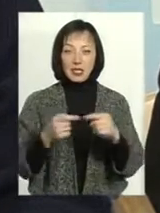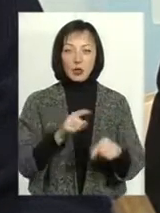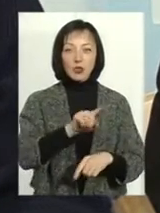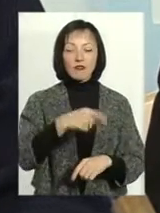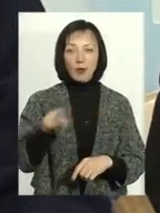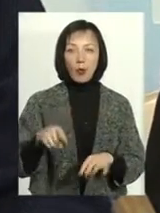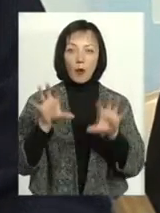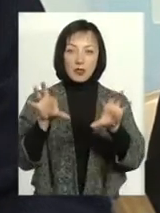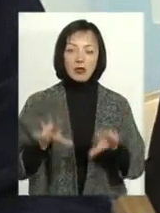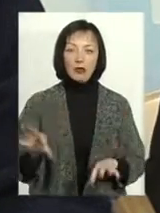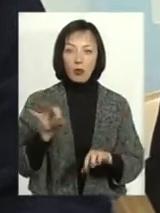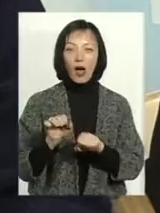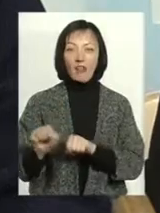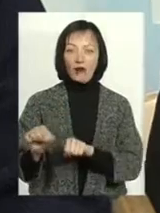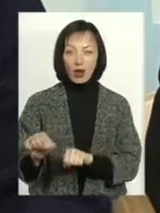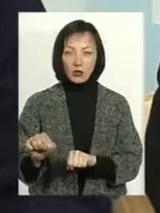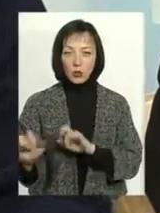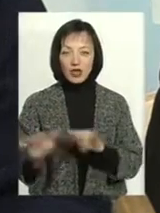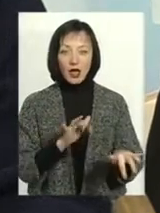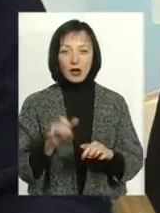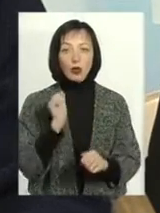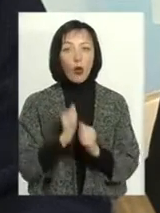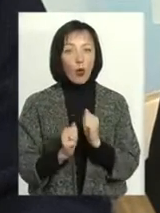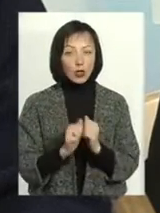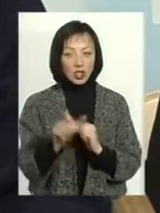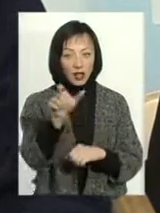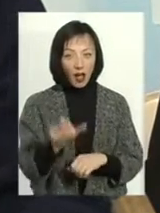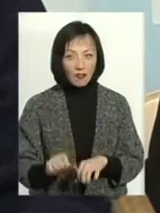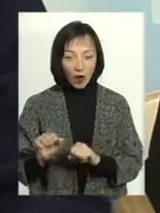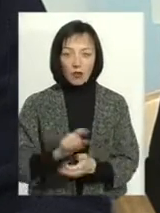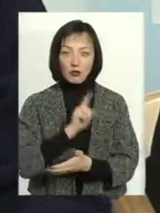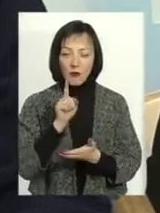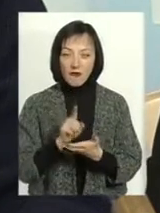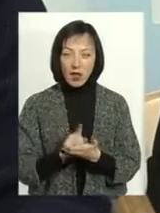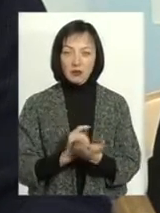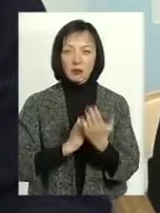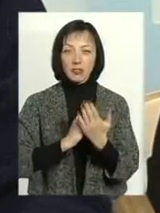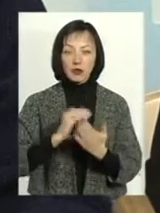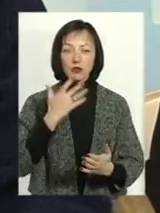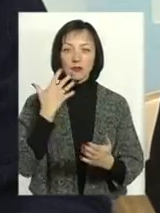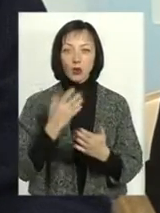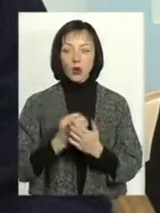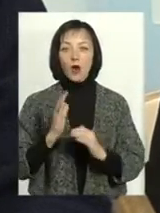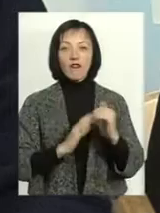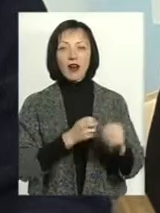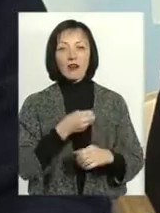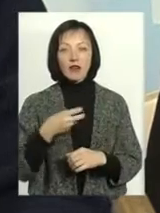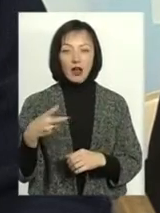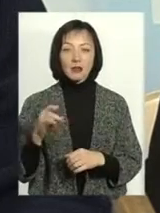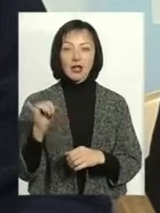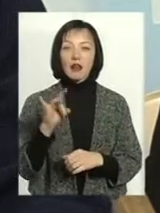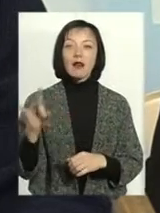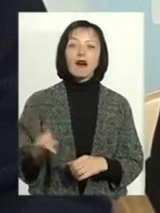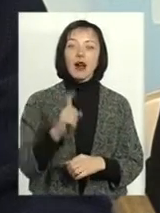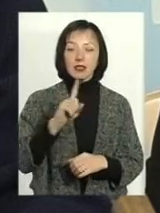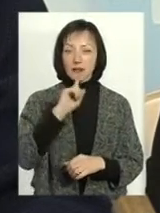закону про адвокатуру та адвокатську діяльність, кожен адвокат повинен зобов'язаний підвищувати свою кваліфікацію і раз в